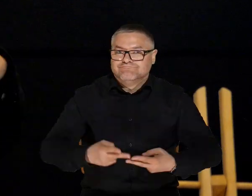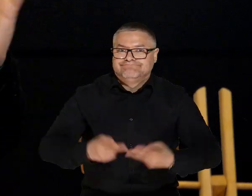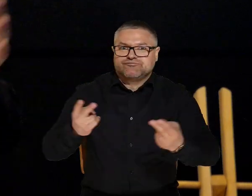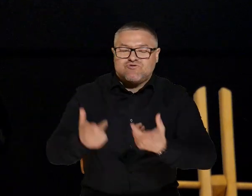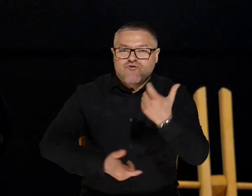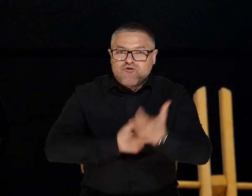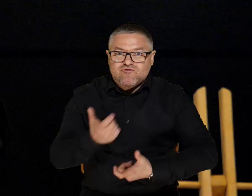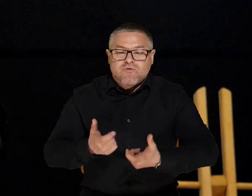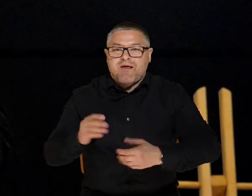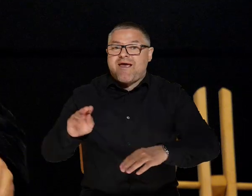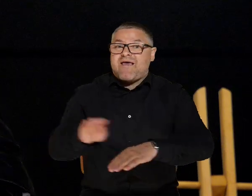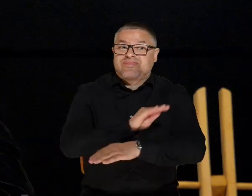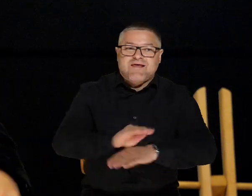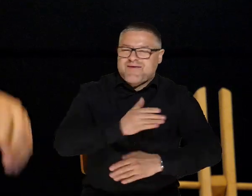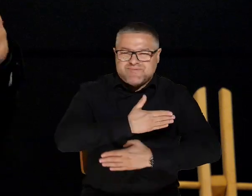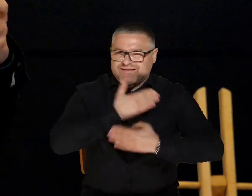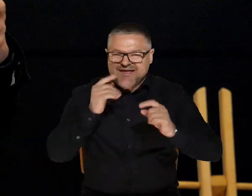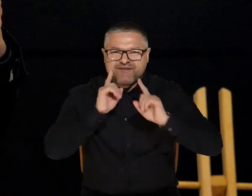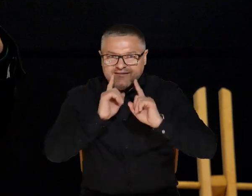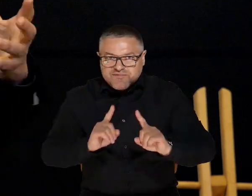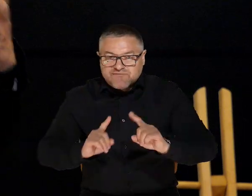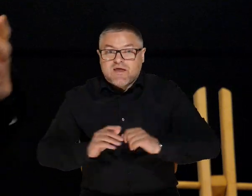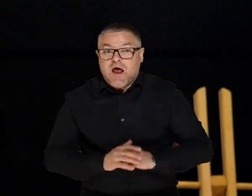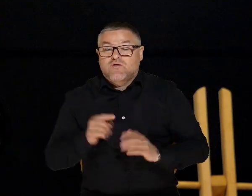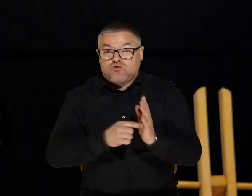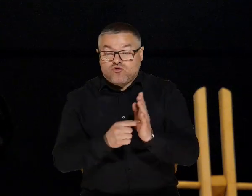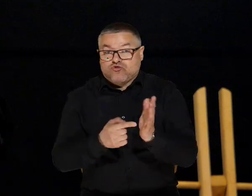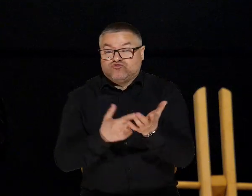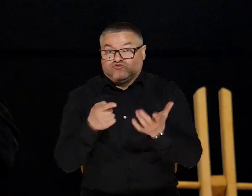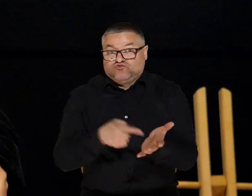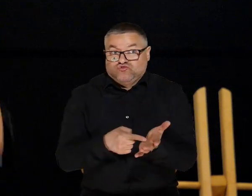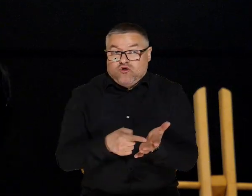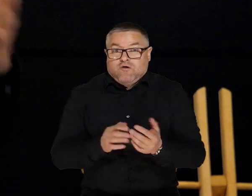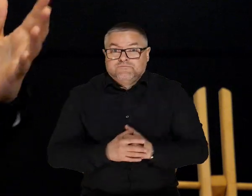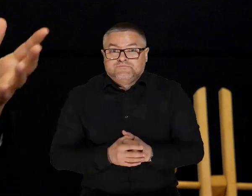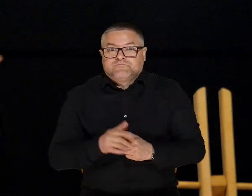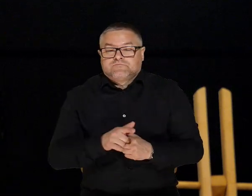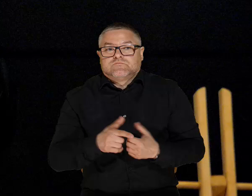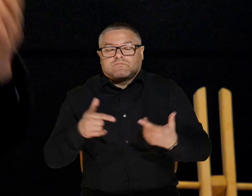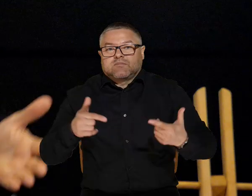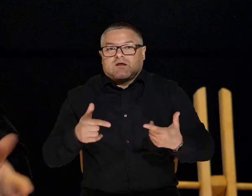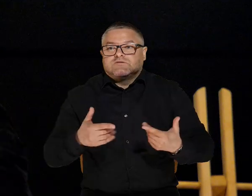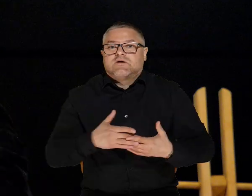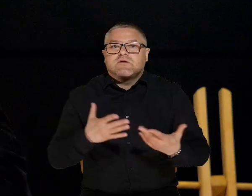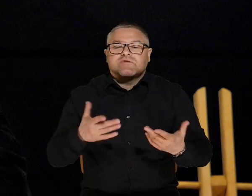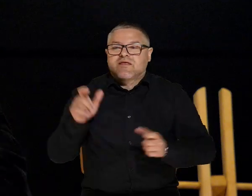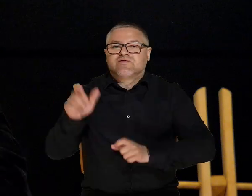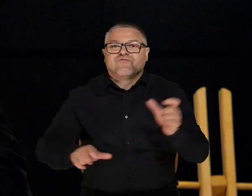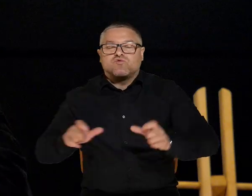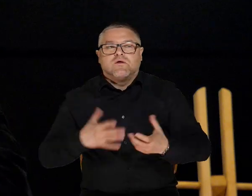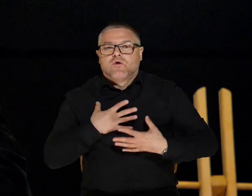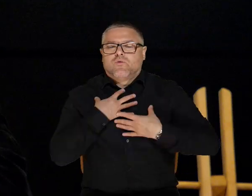tego, oczywiście w terapii tego nie ma, tak? Ale to jest ten moment, który jest leczący na poziomie takim zupełnie